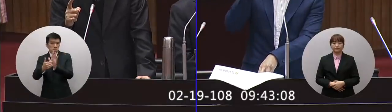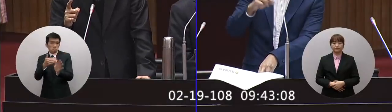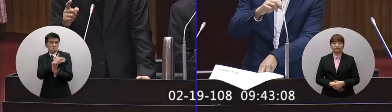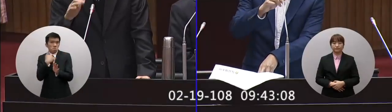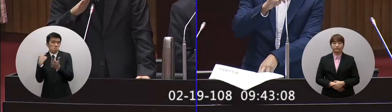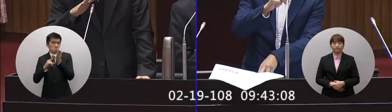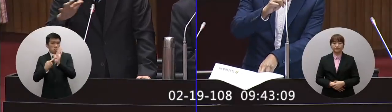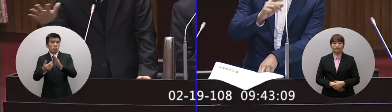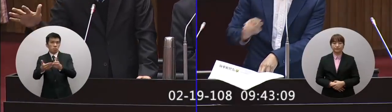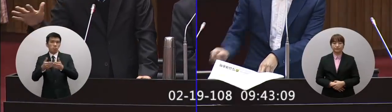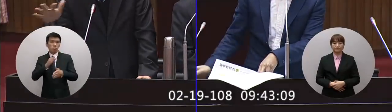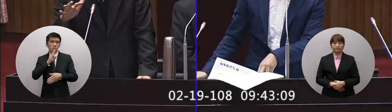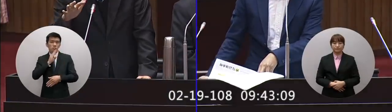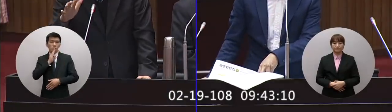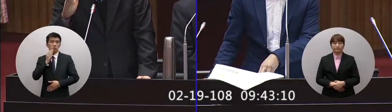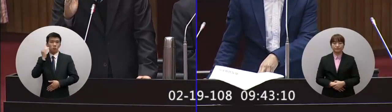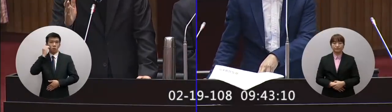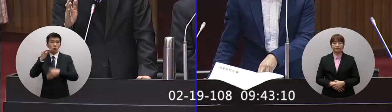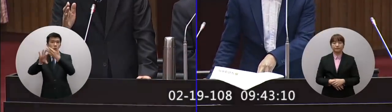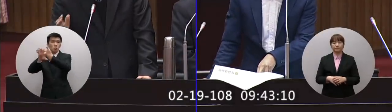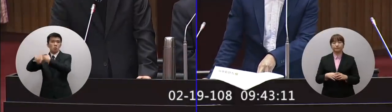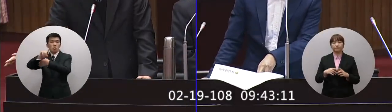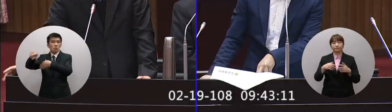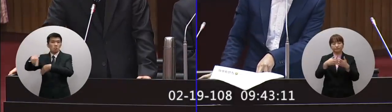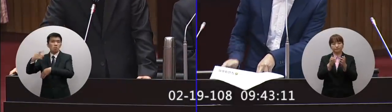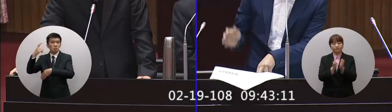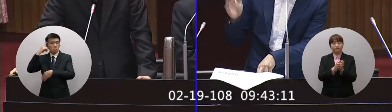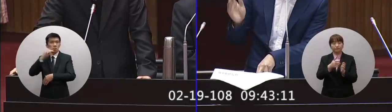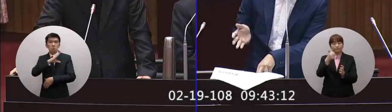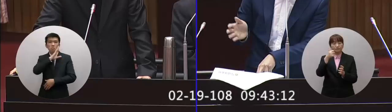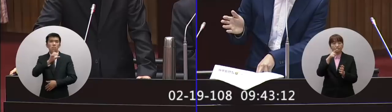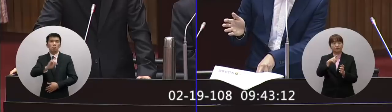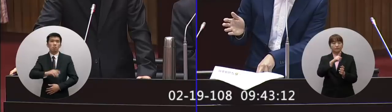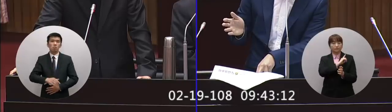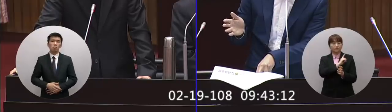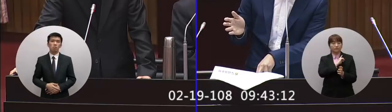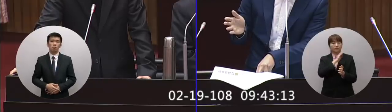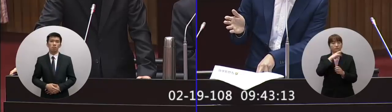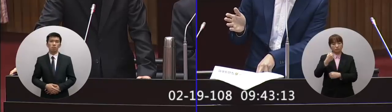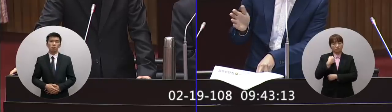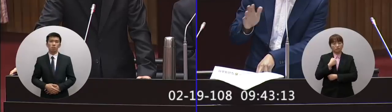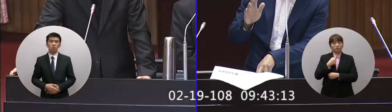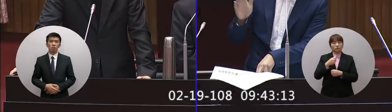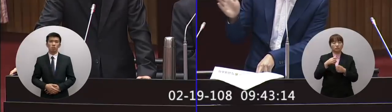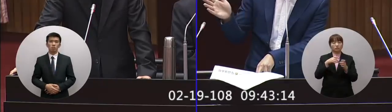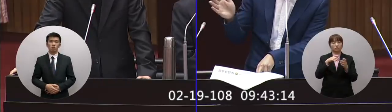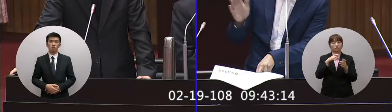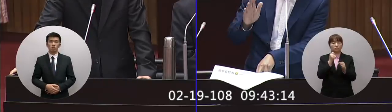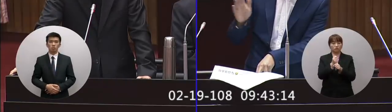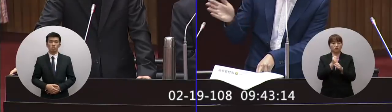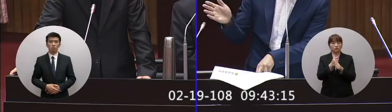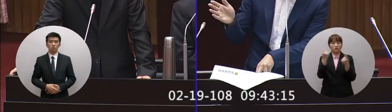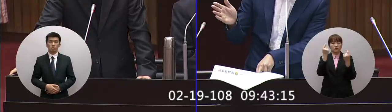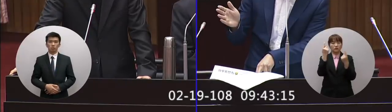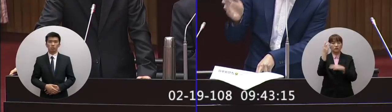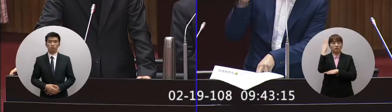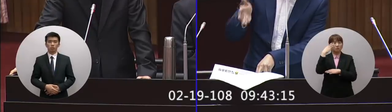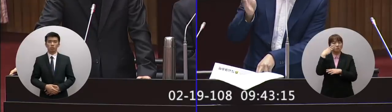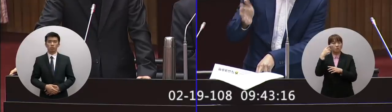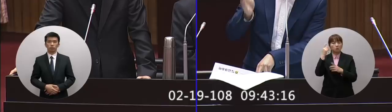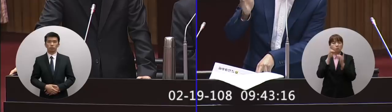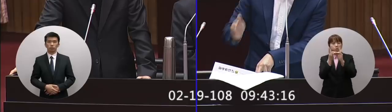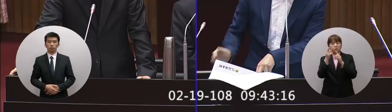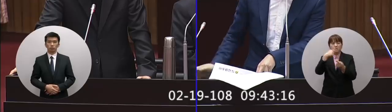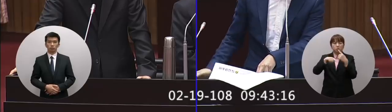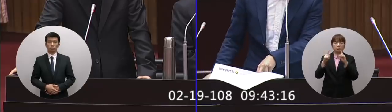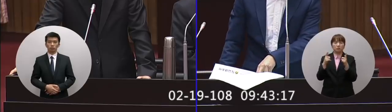要。所以其他国家的一些我们都做参考。 部长， 是， 你是军人出身哦，你不用像政治人物这样转移焦点。